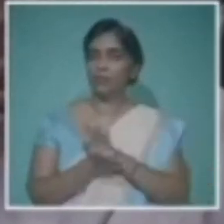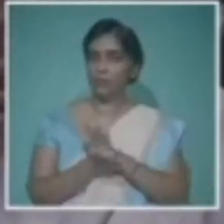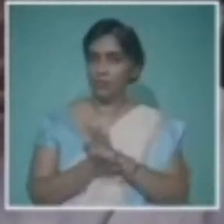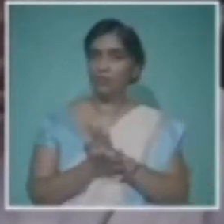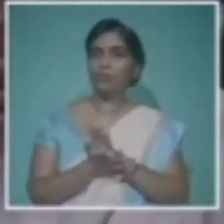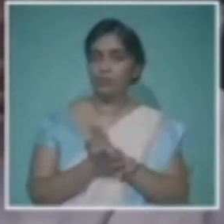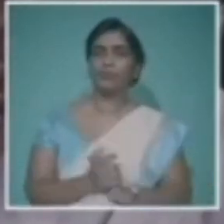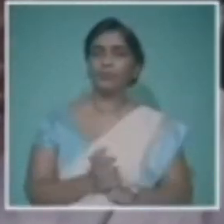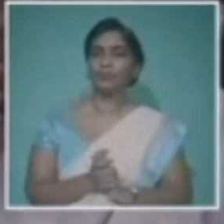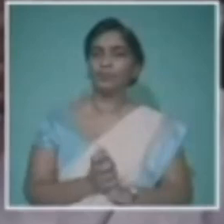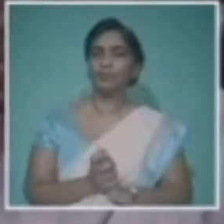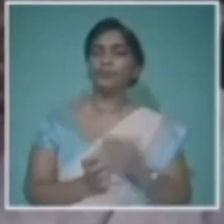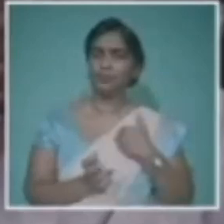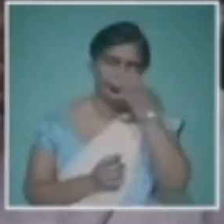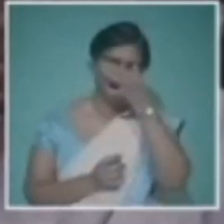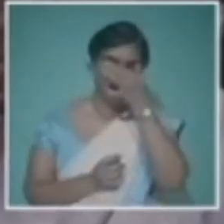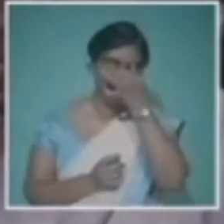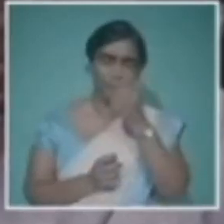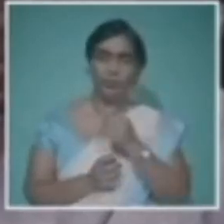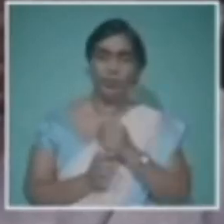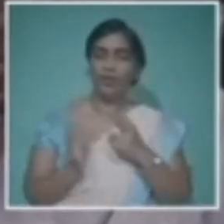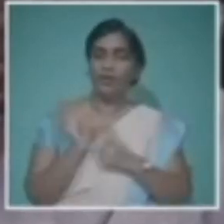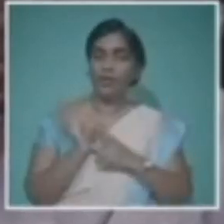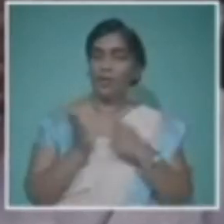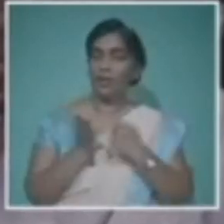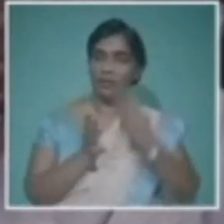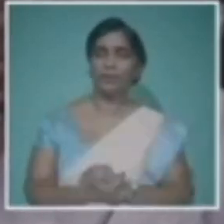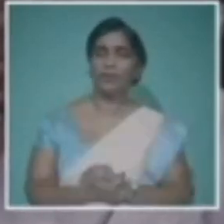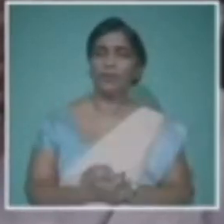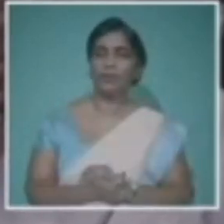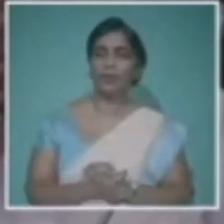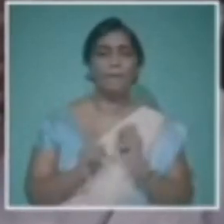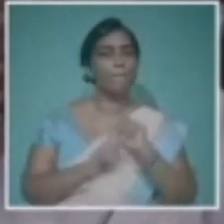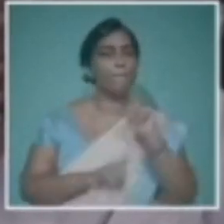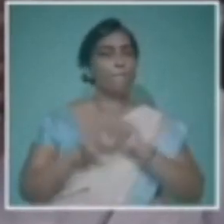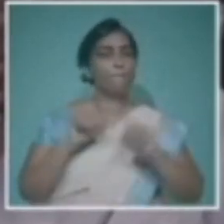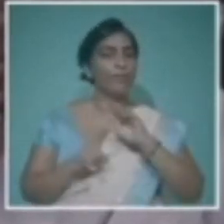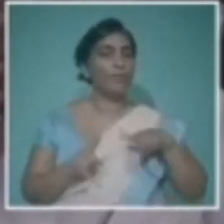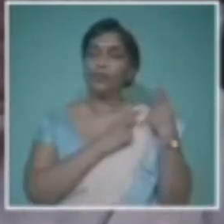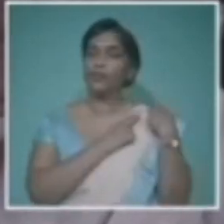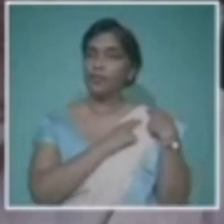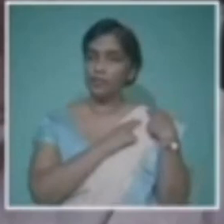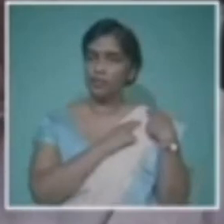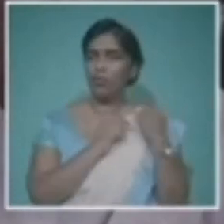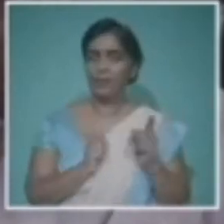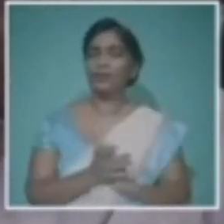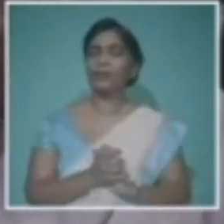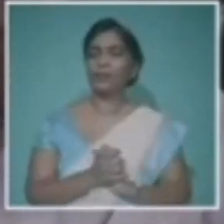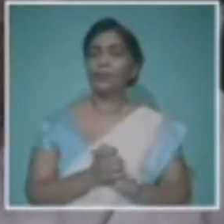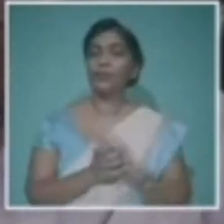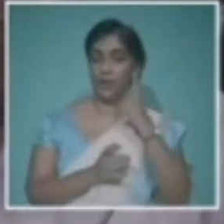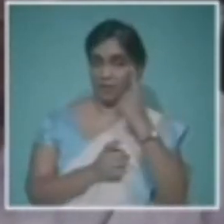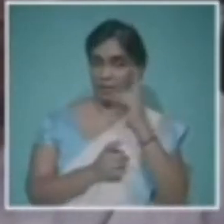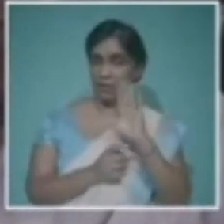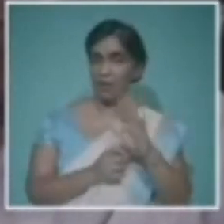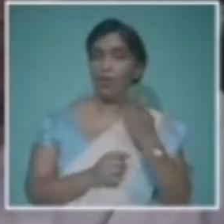පැමිණීම සම්බන්ධයෙන් මම හිතනවා විජේදාස රාජපක්ෂ මහත්මයා කිව්වා පාර්ලිමේන්තුවේ ප්‍රධාන වගකීම කුමක්ද කියලා. එකක්